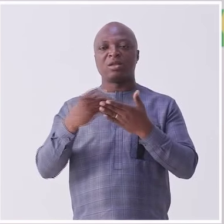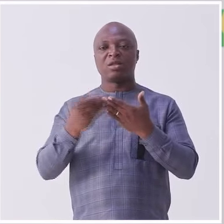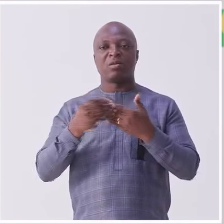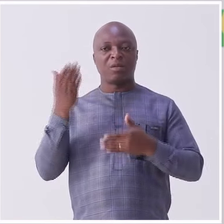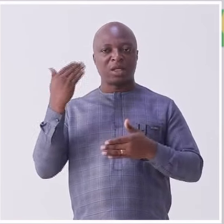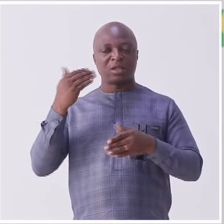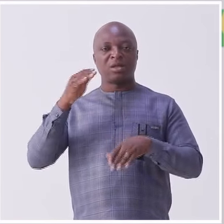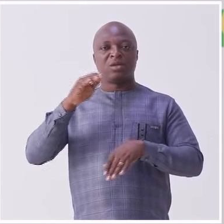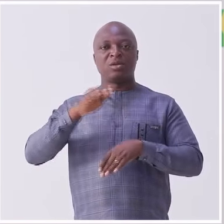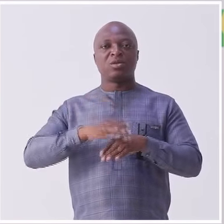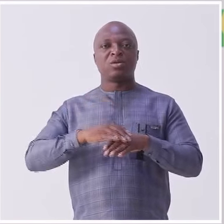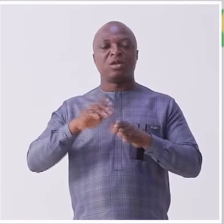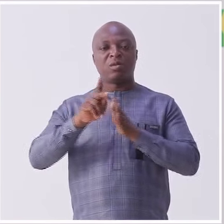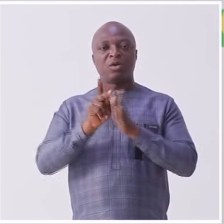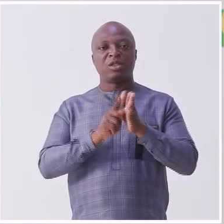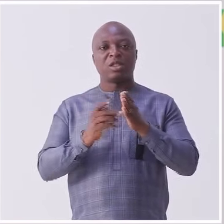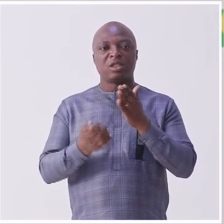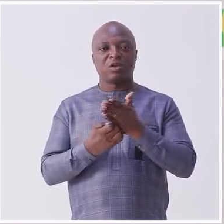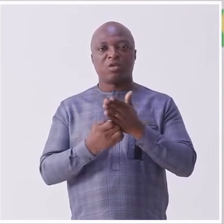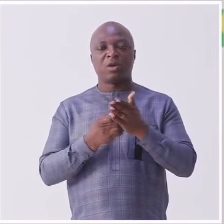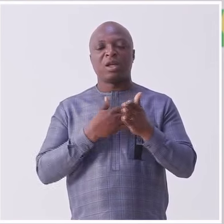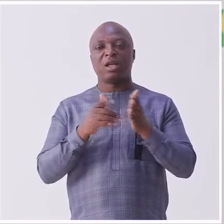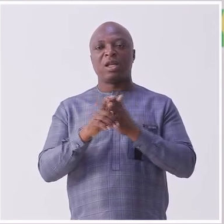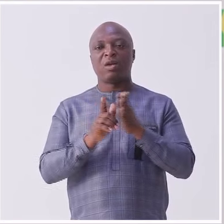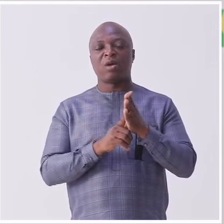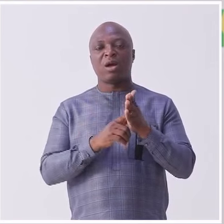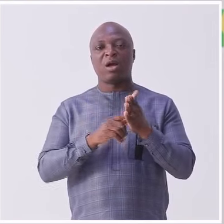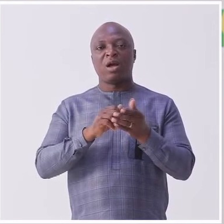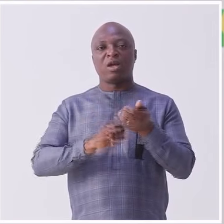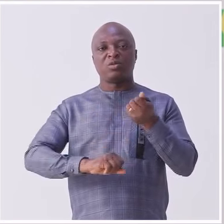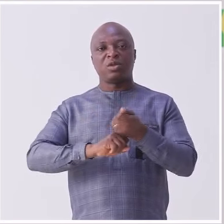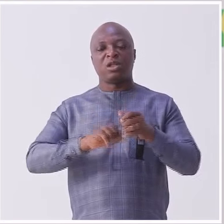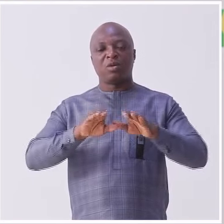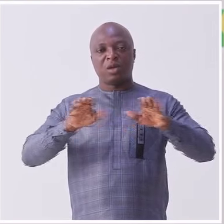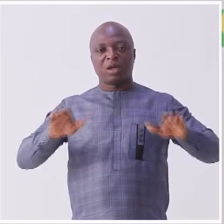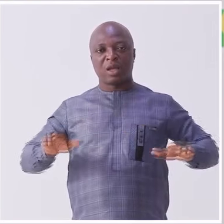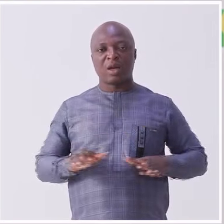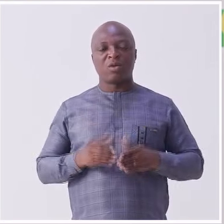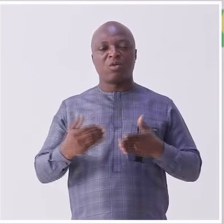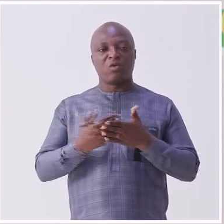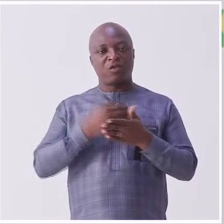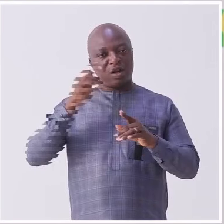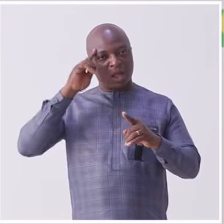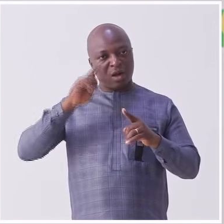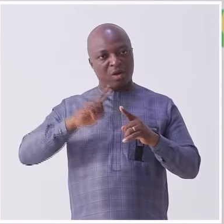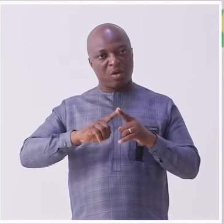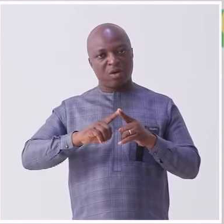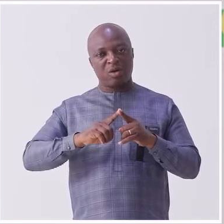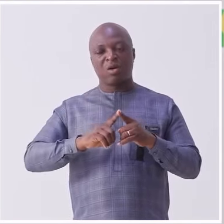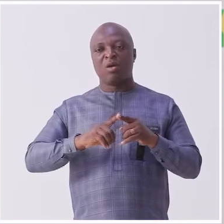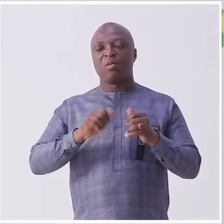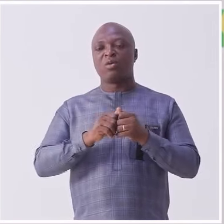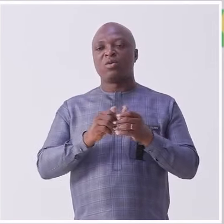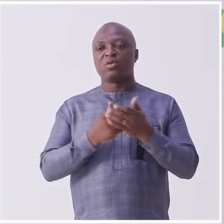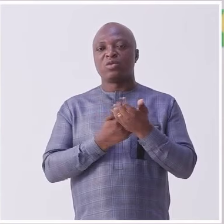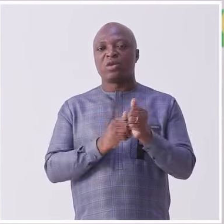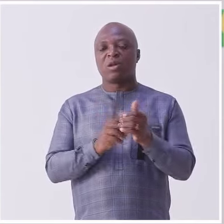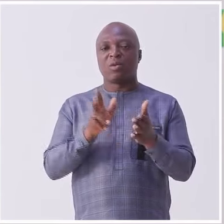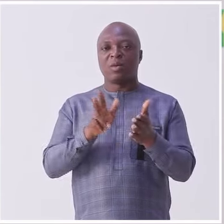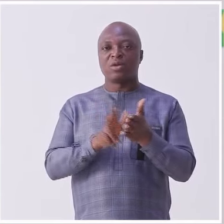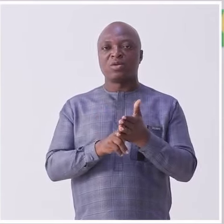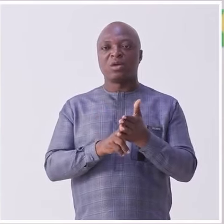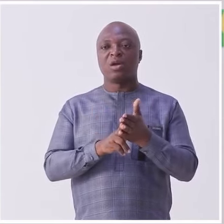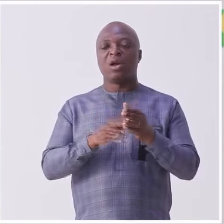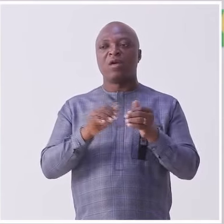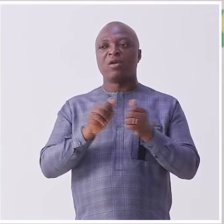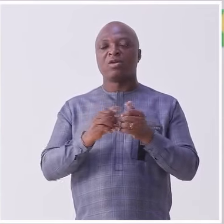sur les politiques économiques et les réformes à soutenir dans le cadre d'un nouvel accord en cours d'approbation au